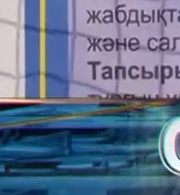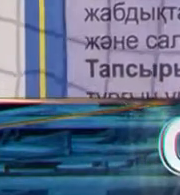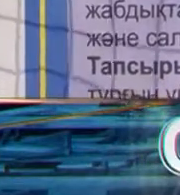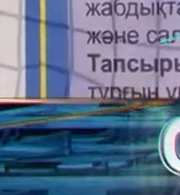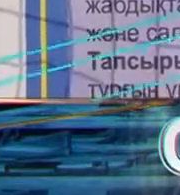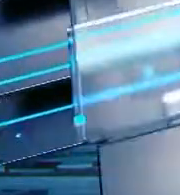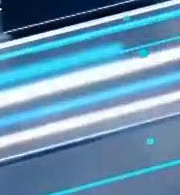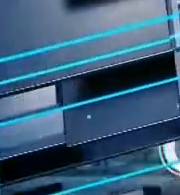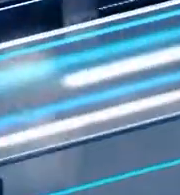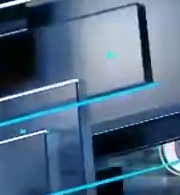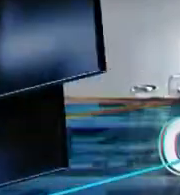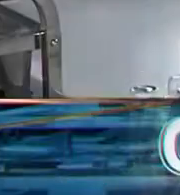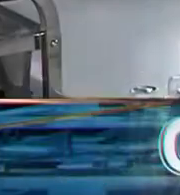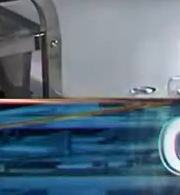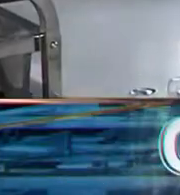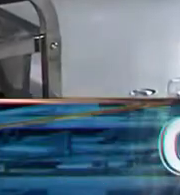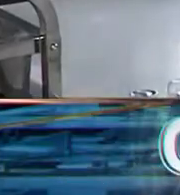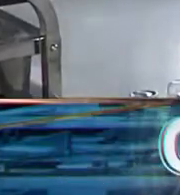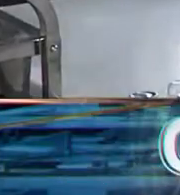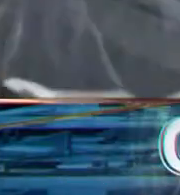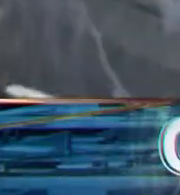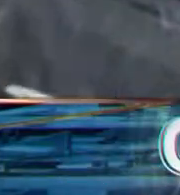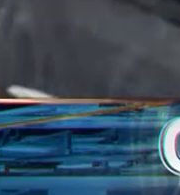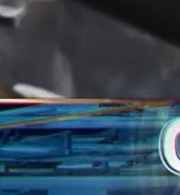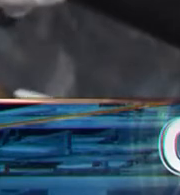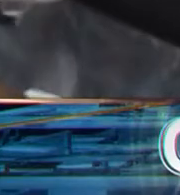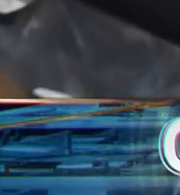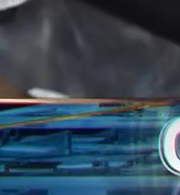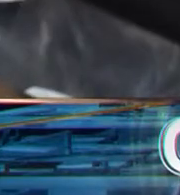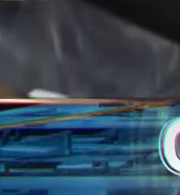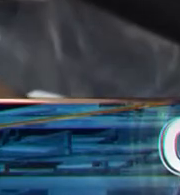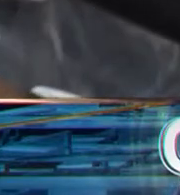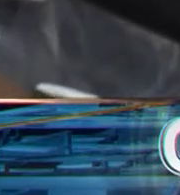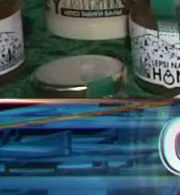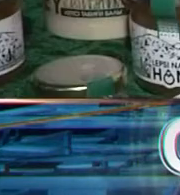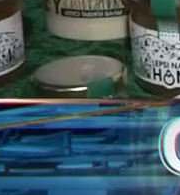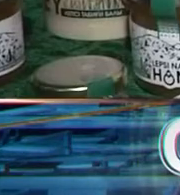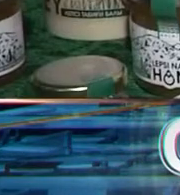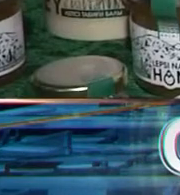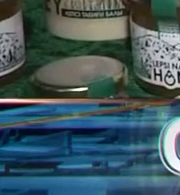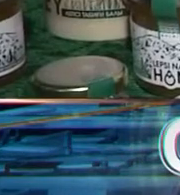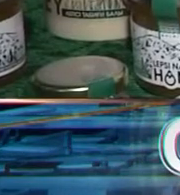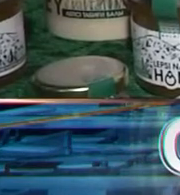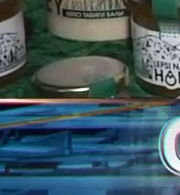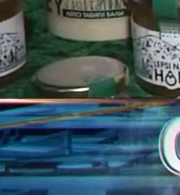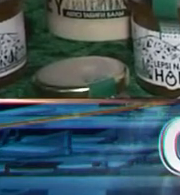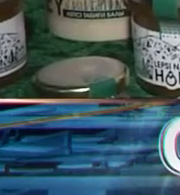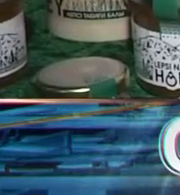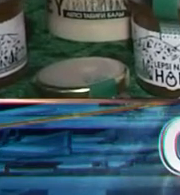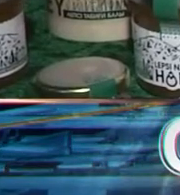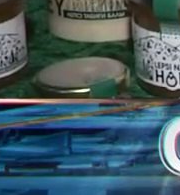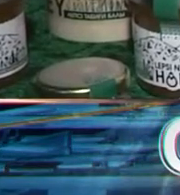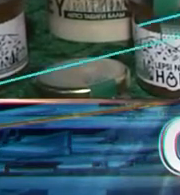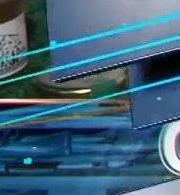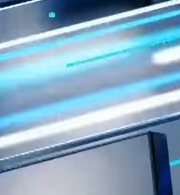населенных пункта. Есть спрос, будет и предложение. Завод по выпуску меда Алакульского района расширяет круг